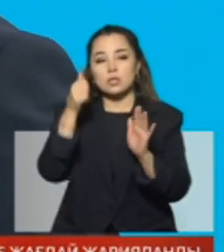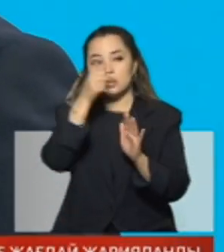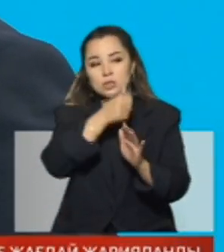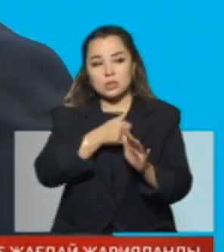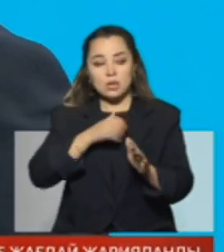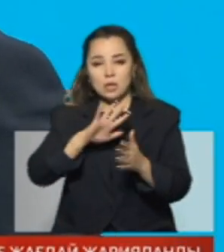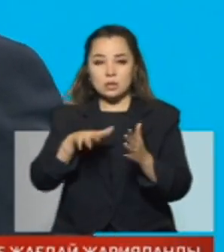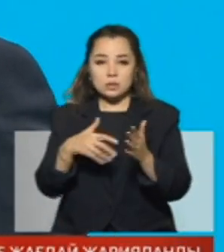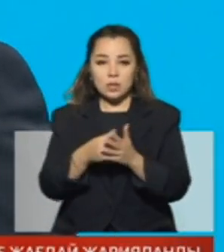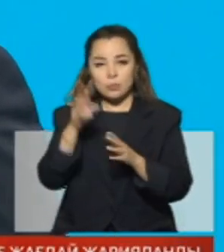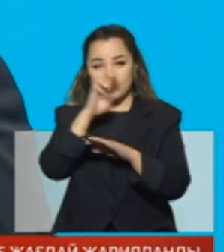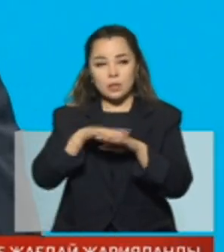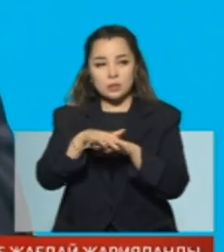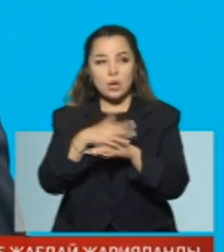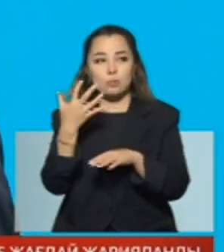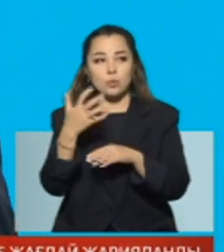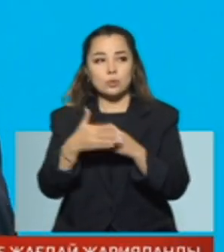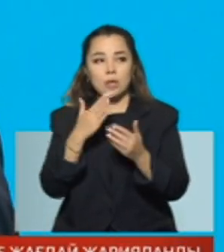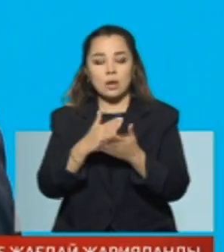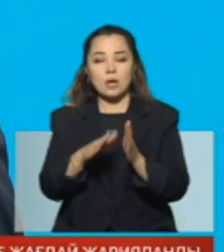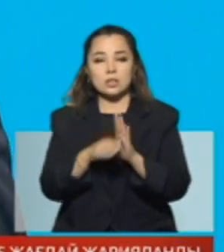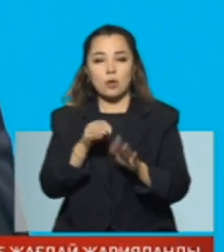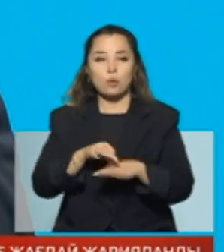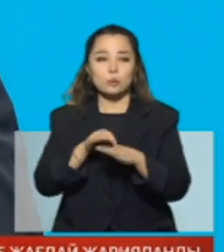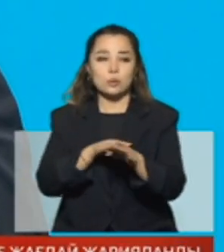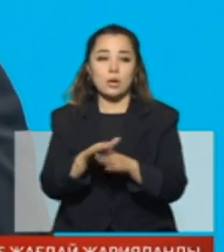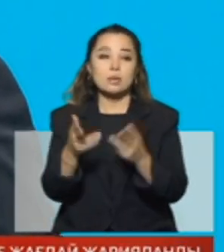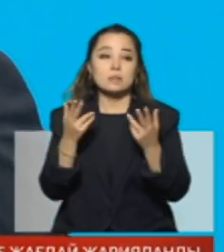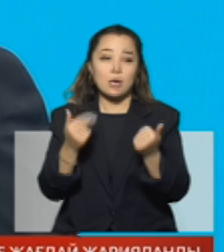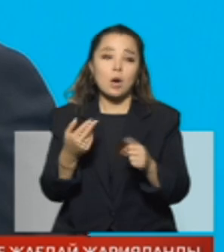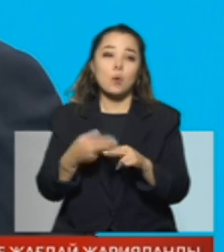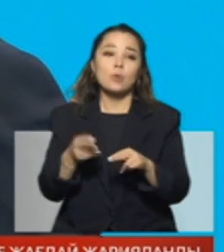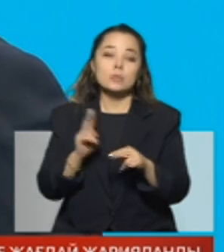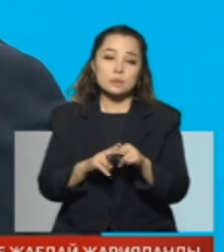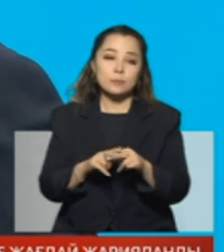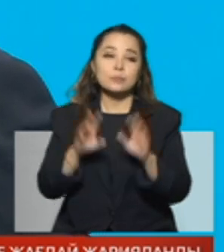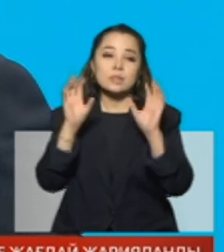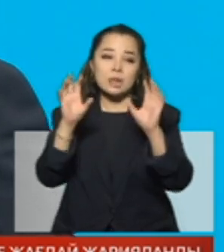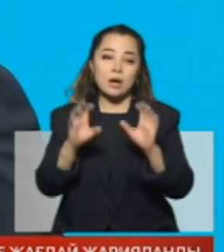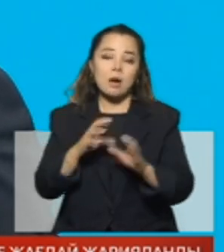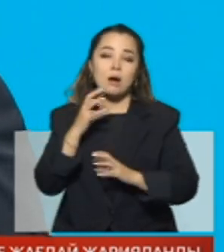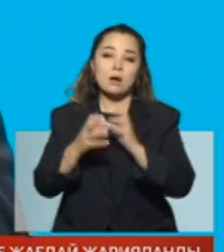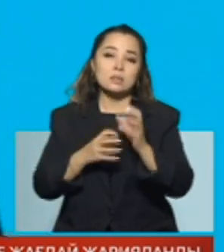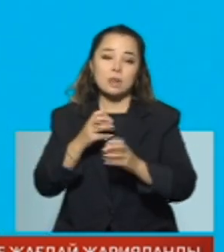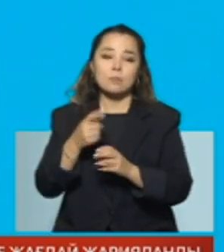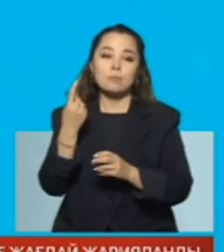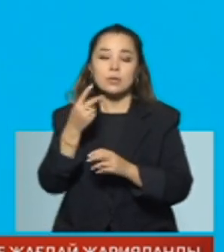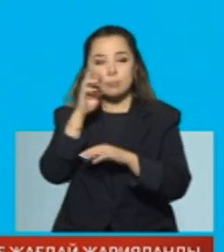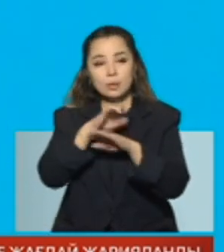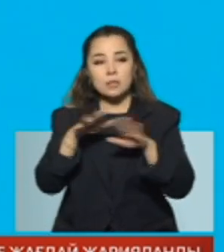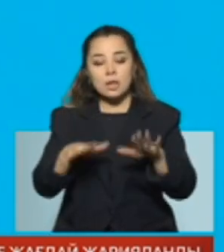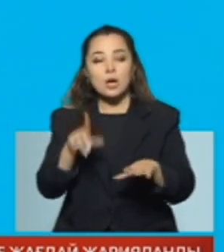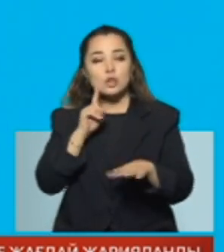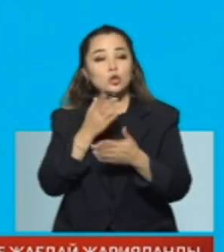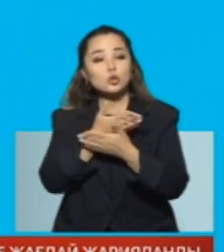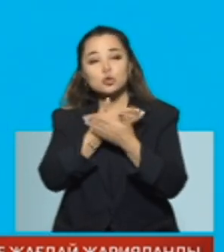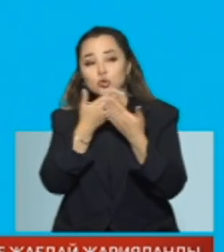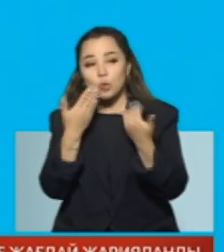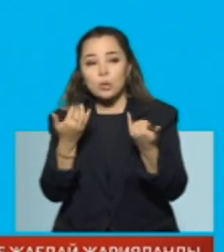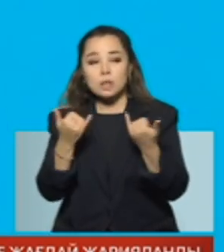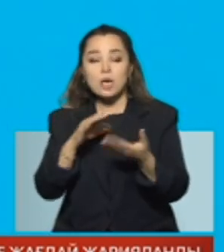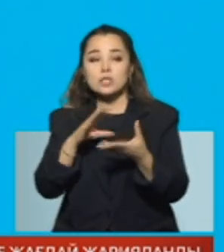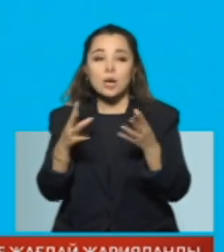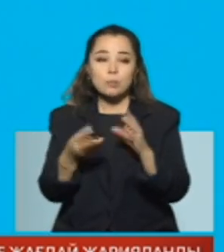1848 жылдан бері бұл елде 500-ден аса референдум өткен екен. Расында бұндай сан әлемде бірде бір мемлекетте әзірге жоқ.